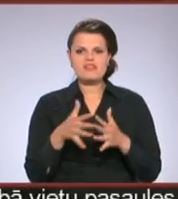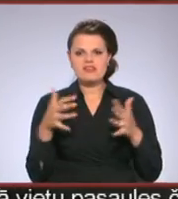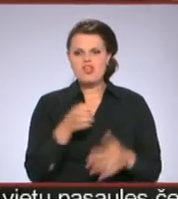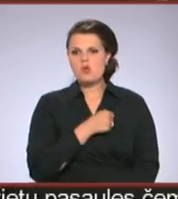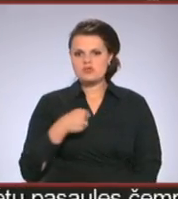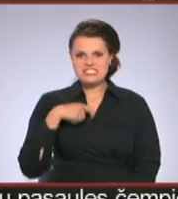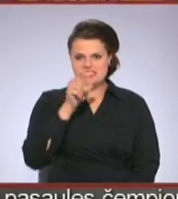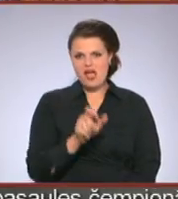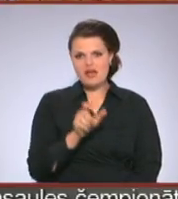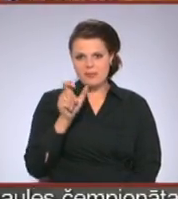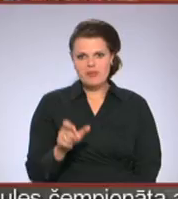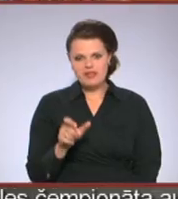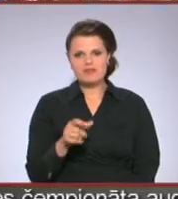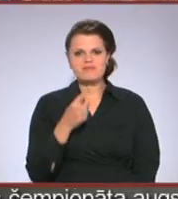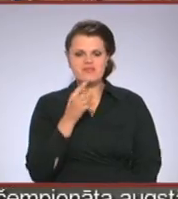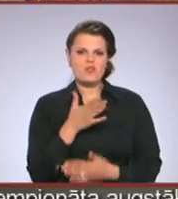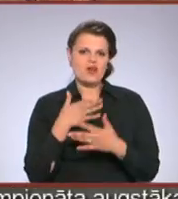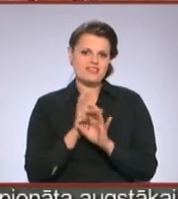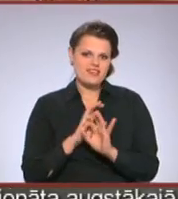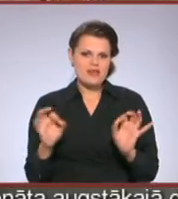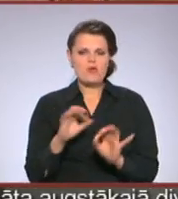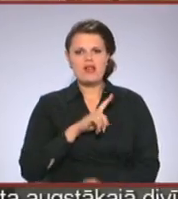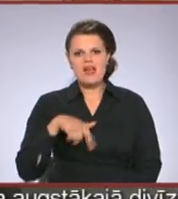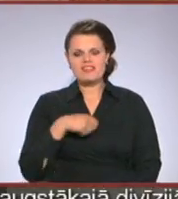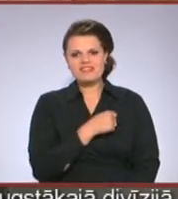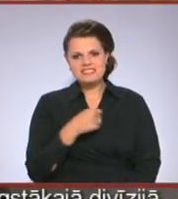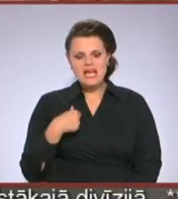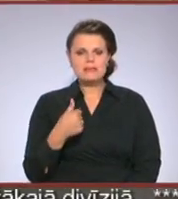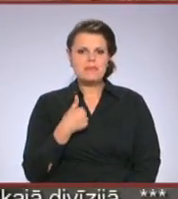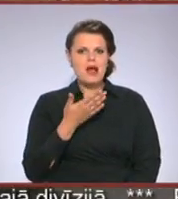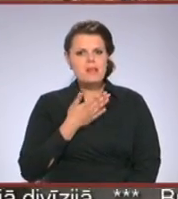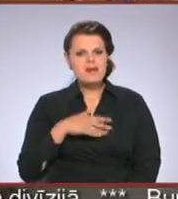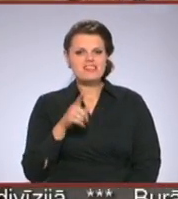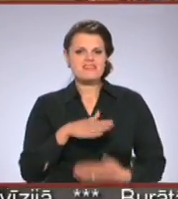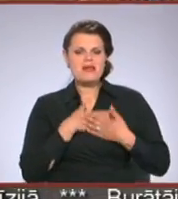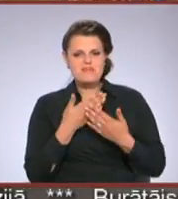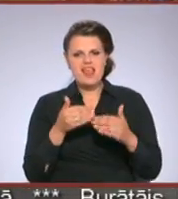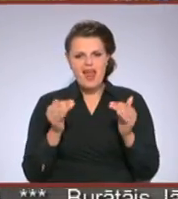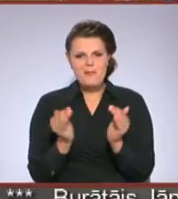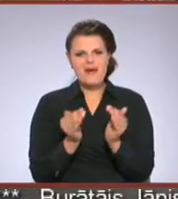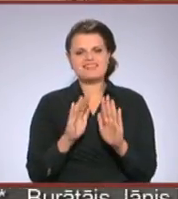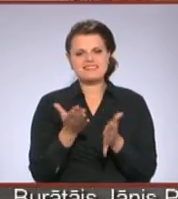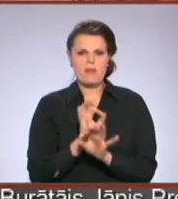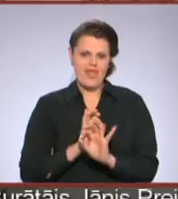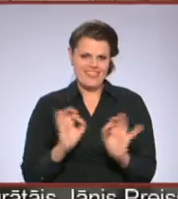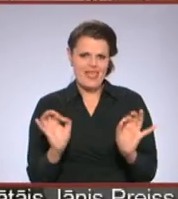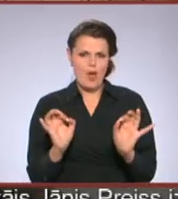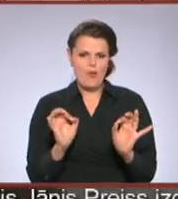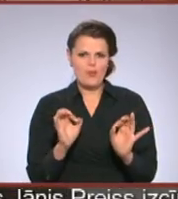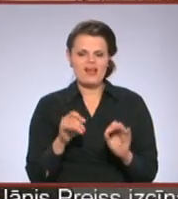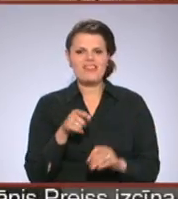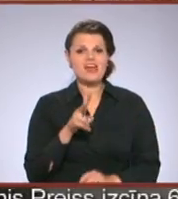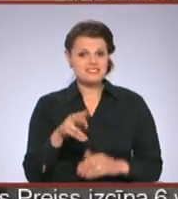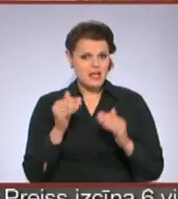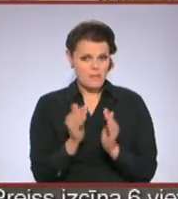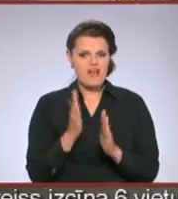Armīnieku un vispārējo. Piemīlīgi. Man jau tā armijas, Latvijas armija patīk. Viņa mīļa ir, maziņa, bet jauka. Tas, ka